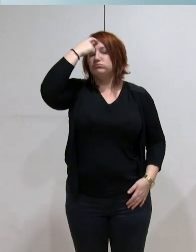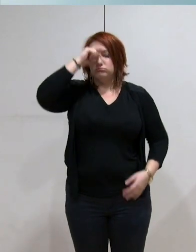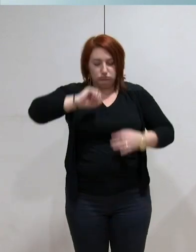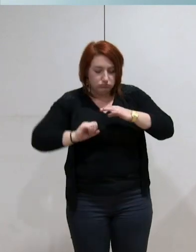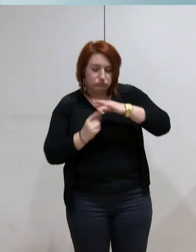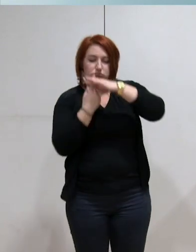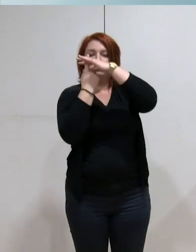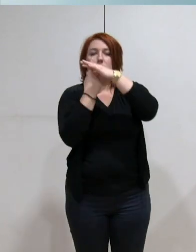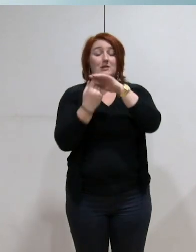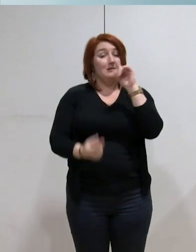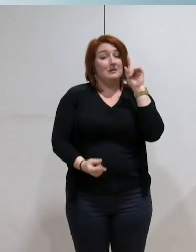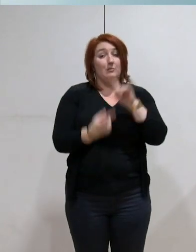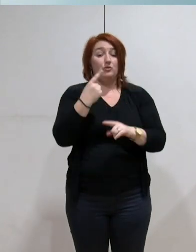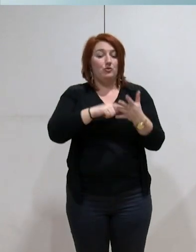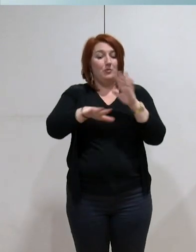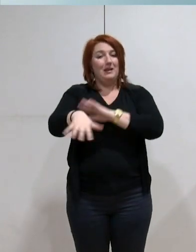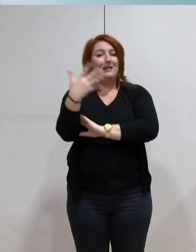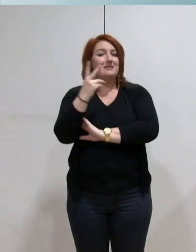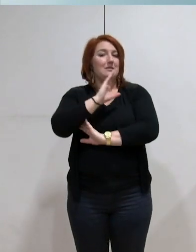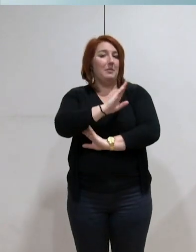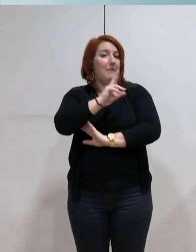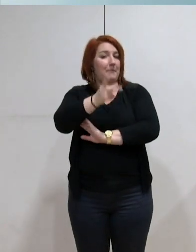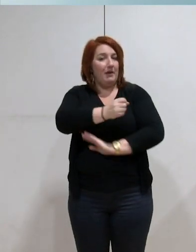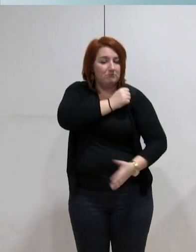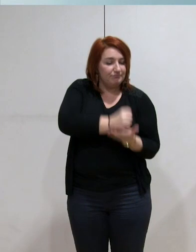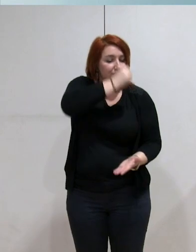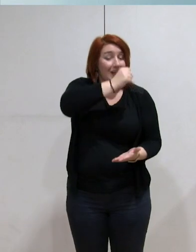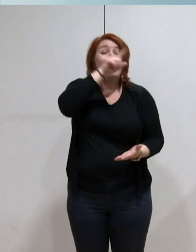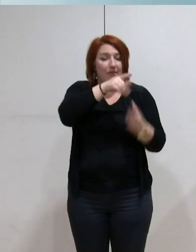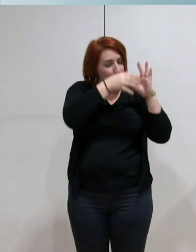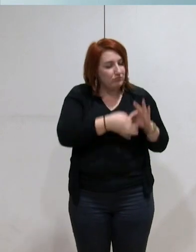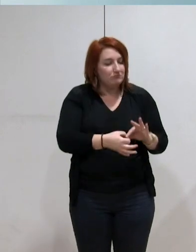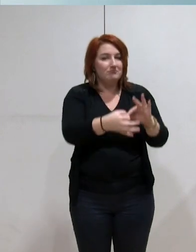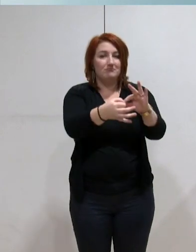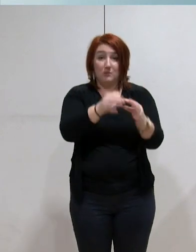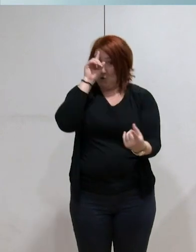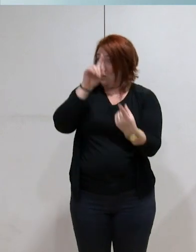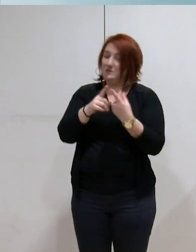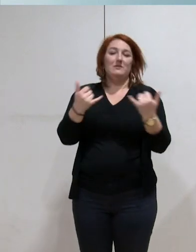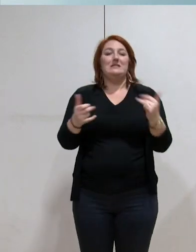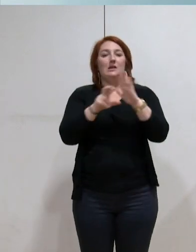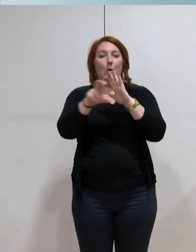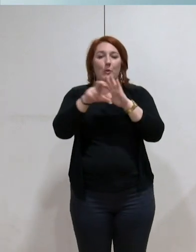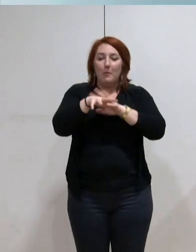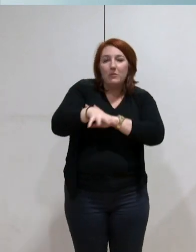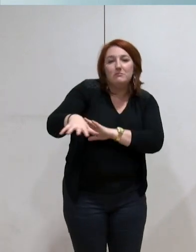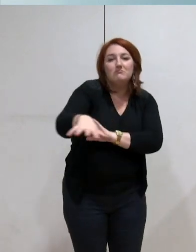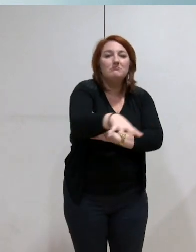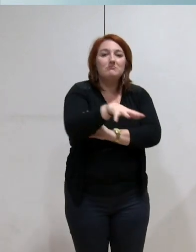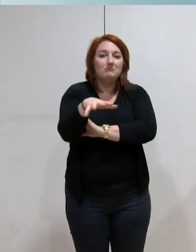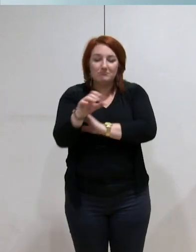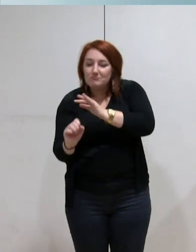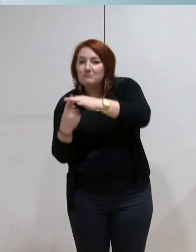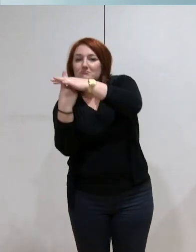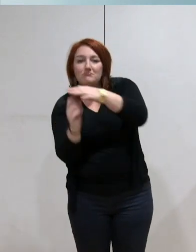orientations déjà votées en 2015 au BP 2015 visant à cliner localement à Grenoble les enjeux d'une